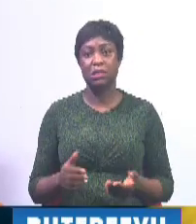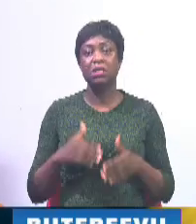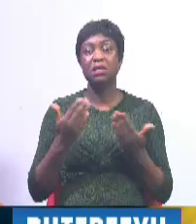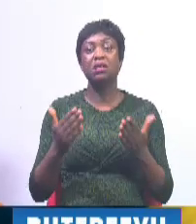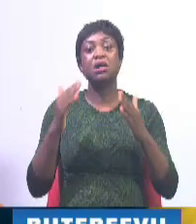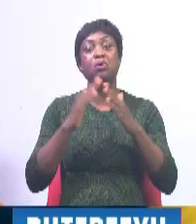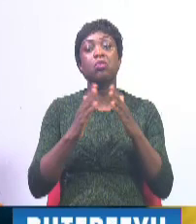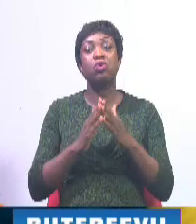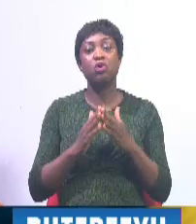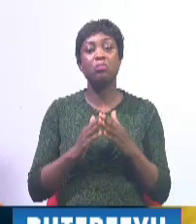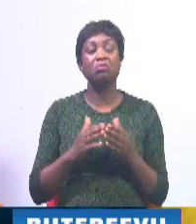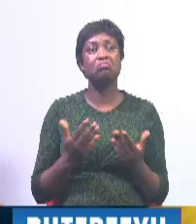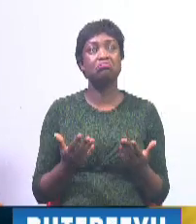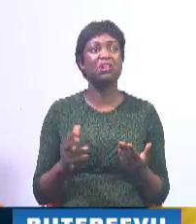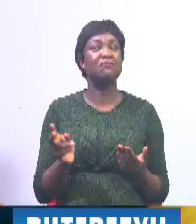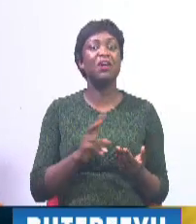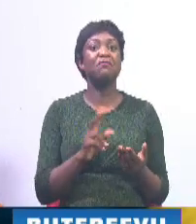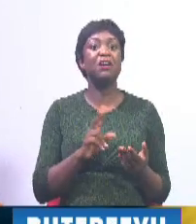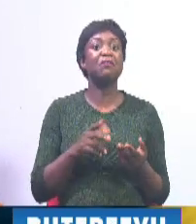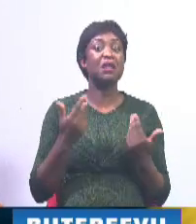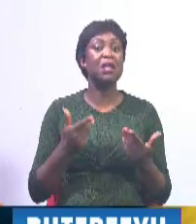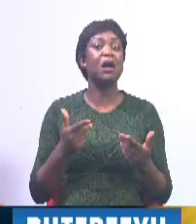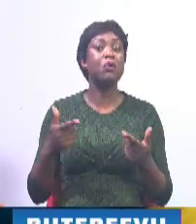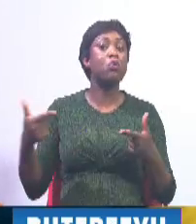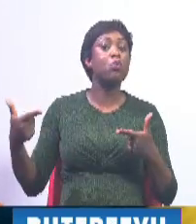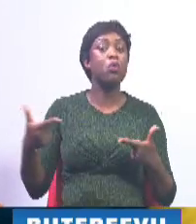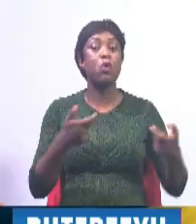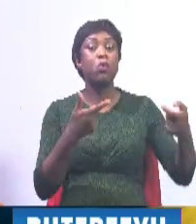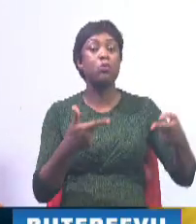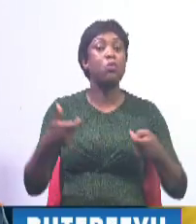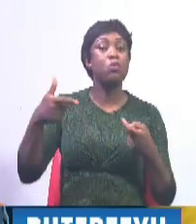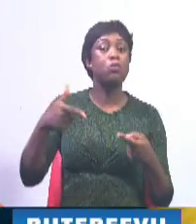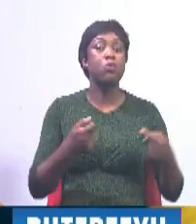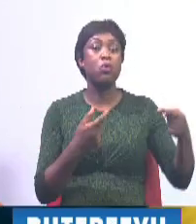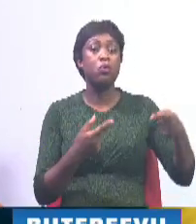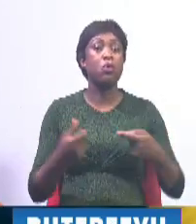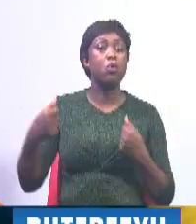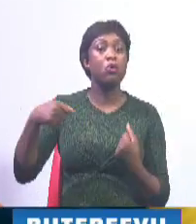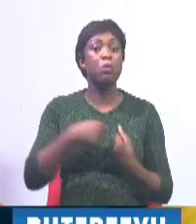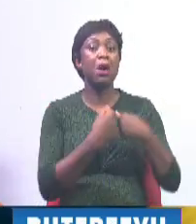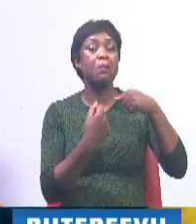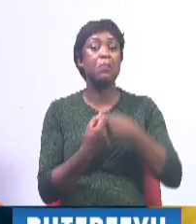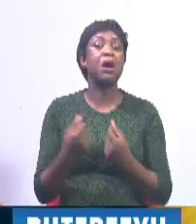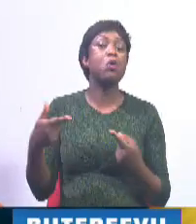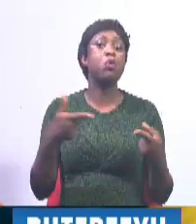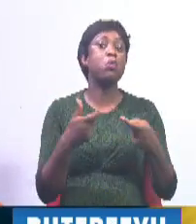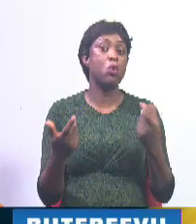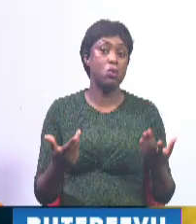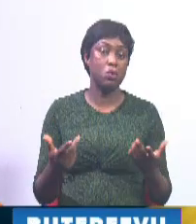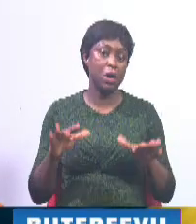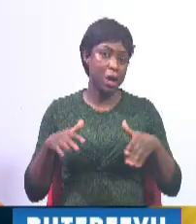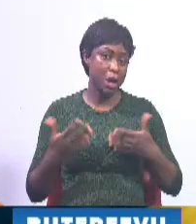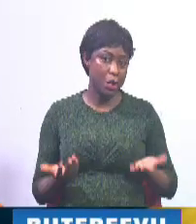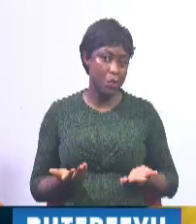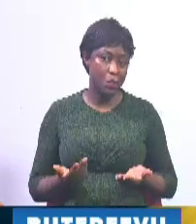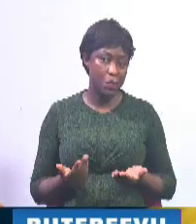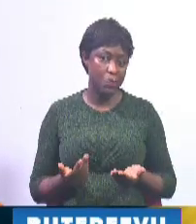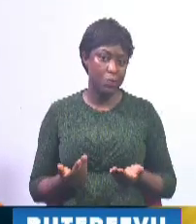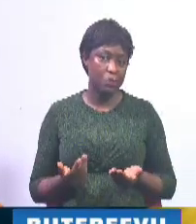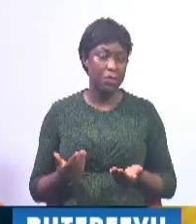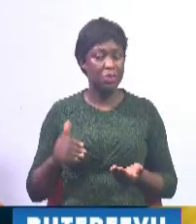olutalo lulinga olufuusa olutalo nti waliwo olutalo wakati w'abaami n'abakyala nze ndooza tunoonye